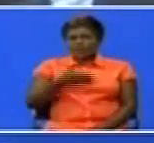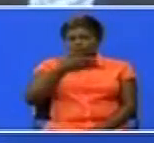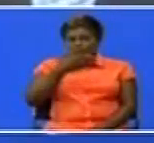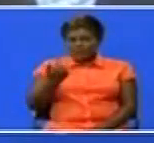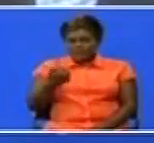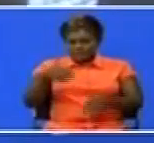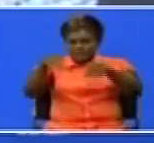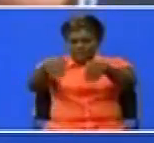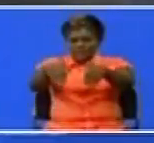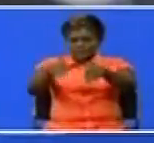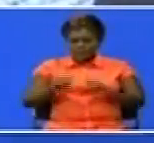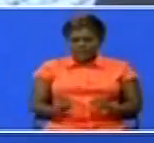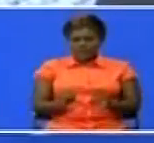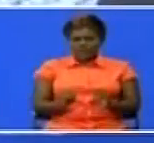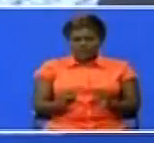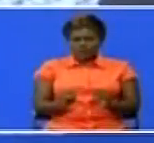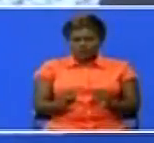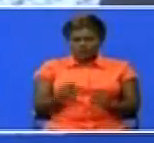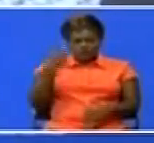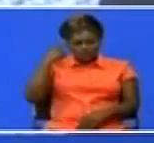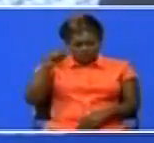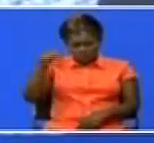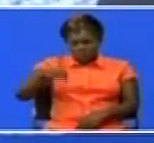leo ingekuwa ya huyo mtu mwingine.